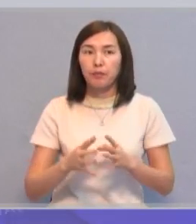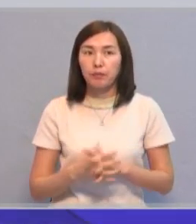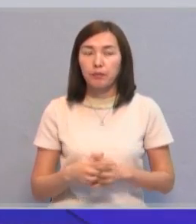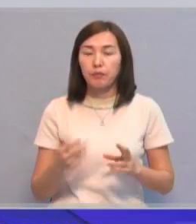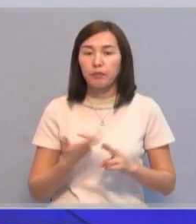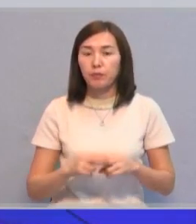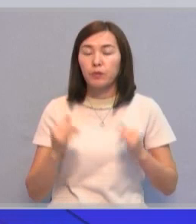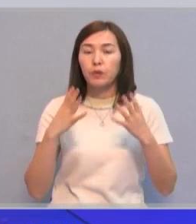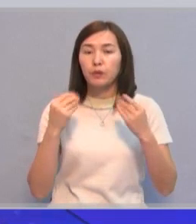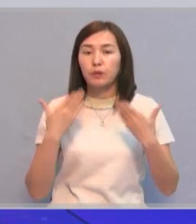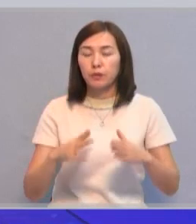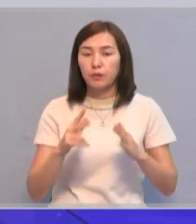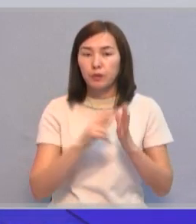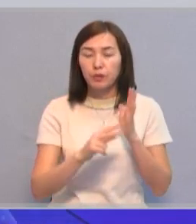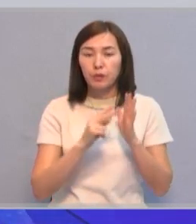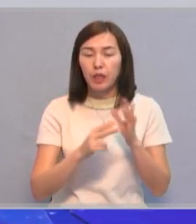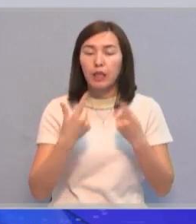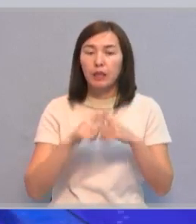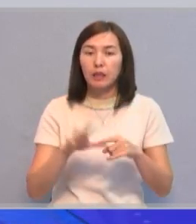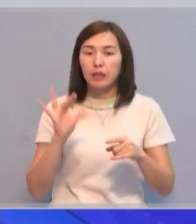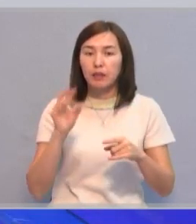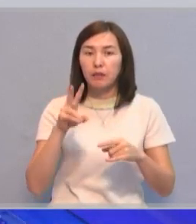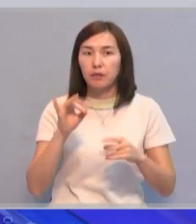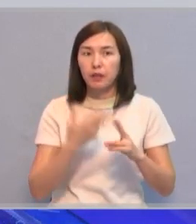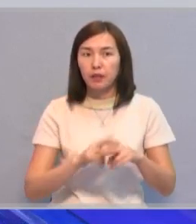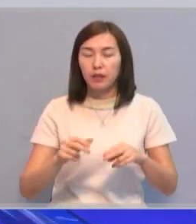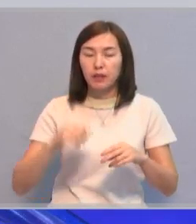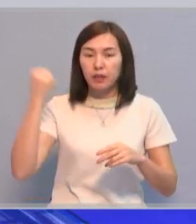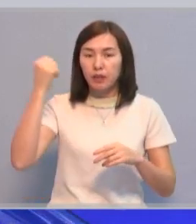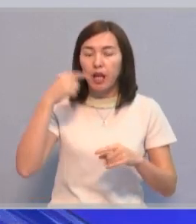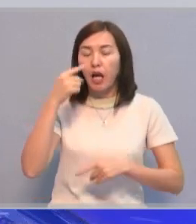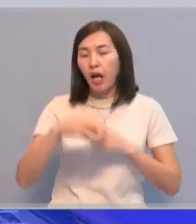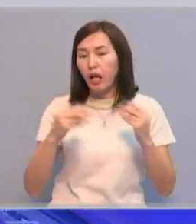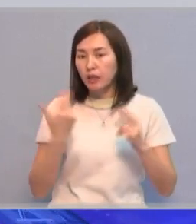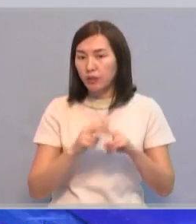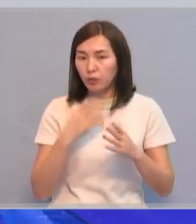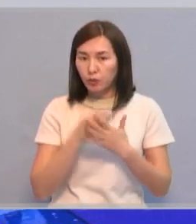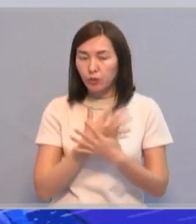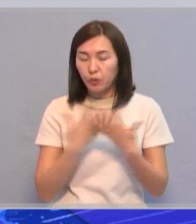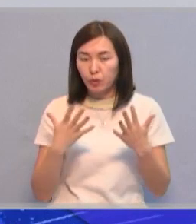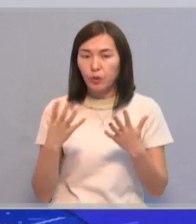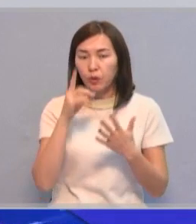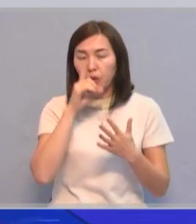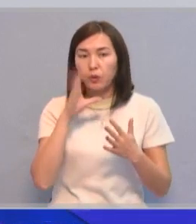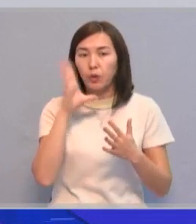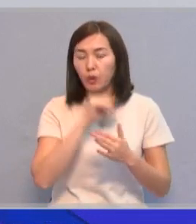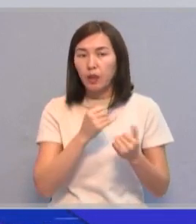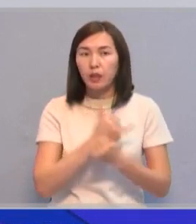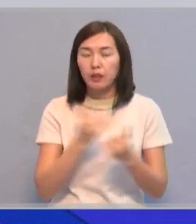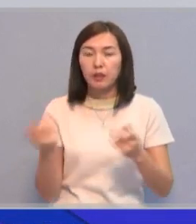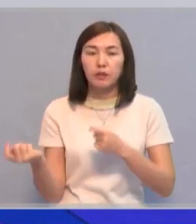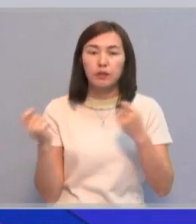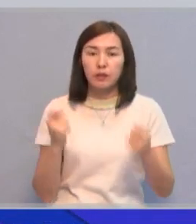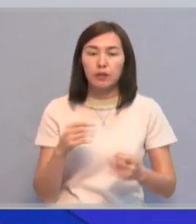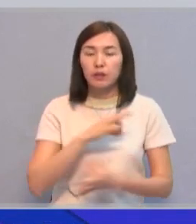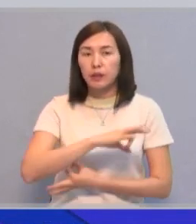На сегодняшний день выпущено 88 аппаратов ИВЛ. Следует отметить, что цены на отечественную продукцию доступны. Сервис